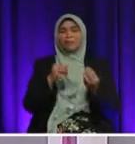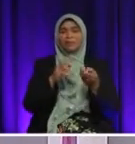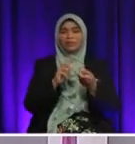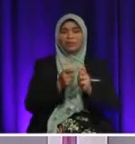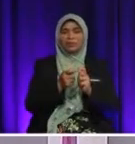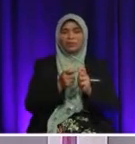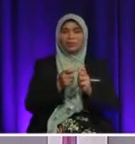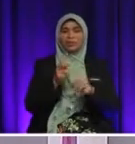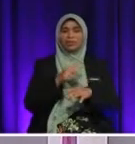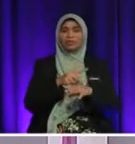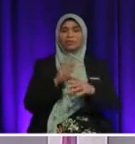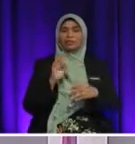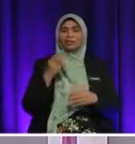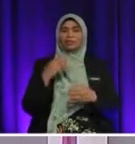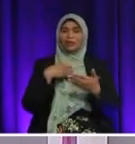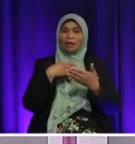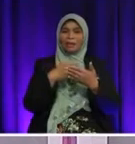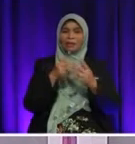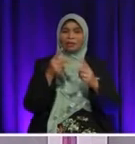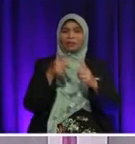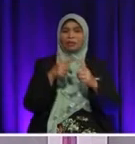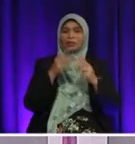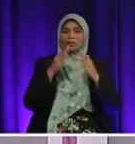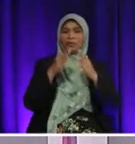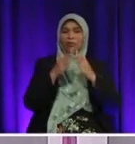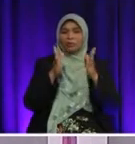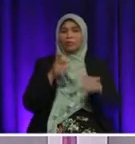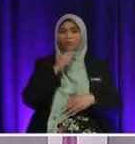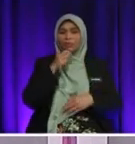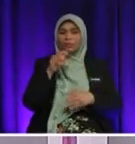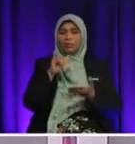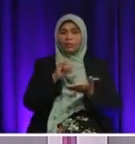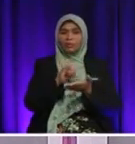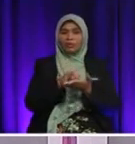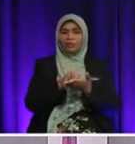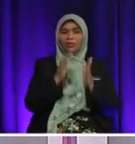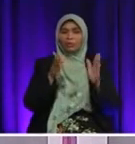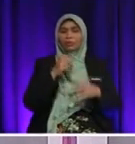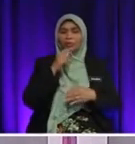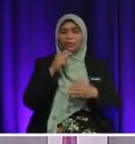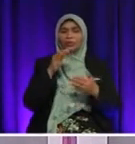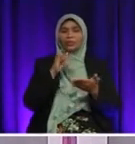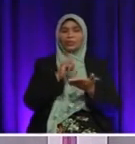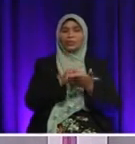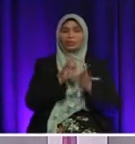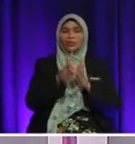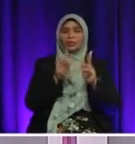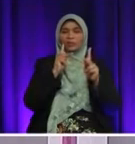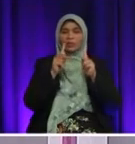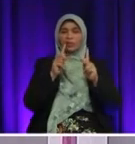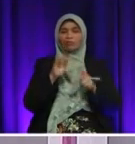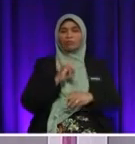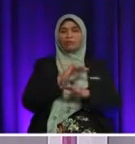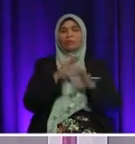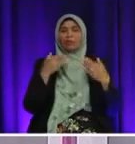miskin itu sampai ke rumah orang tua tu pada malam hari itu, orang tua itu berkata, saya tak ada makanan